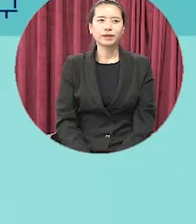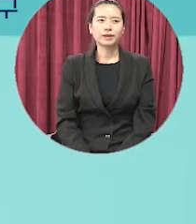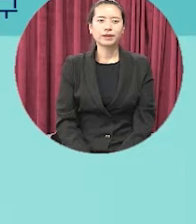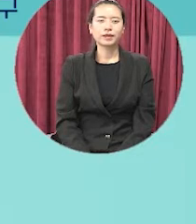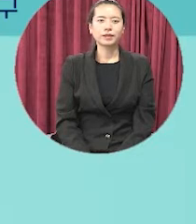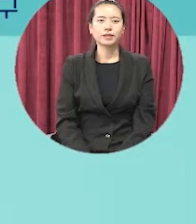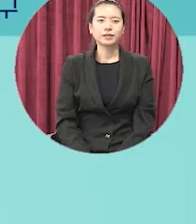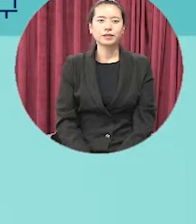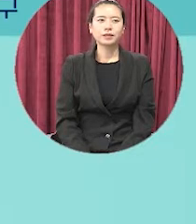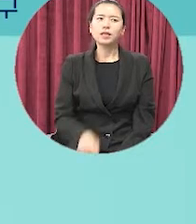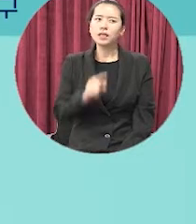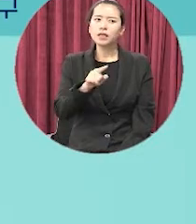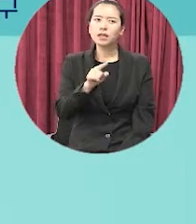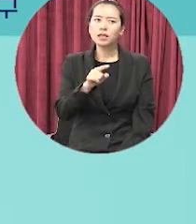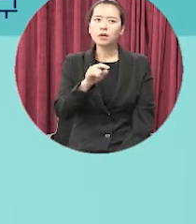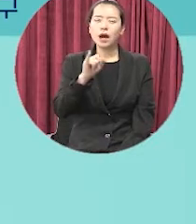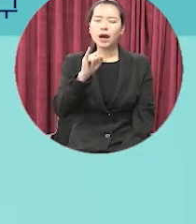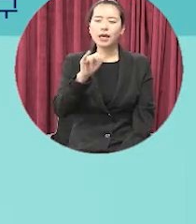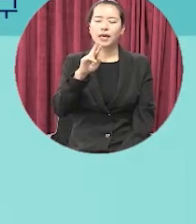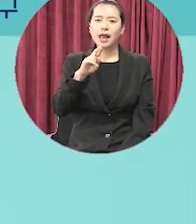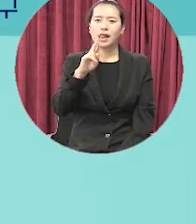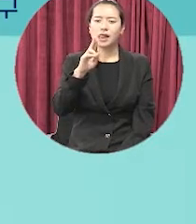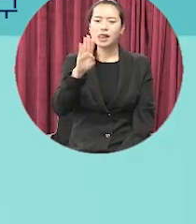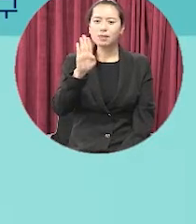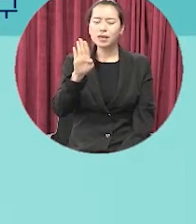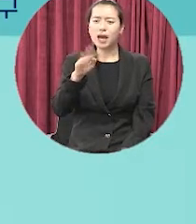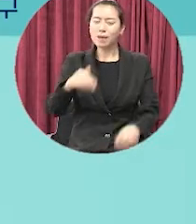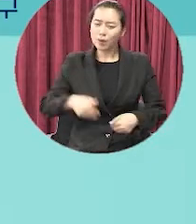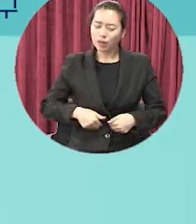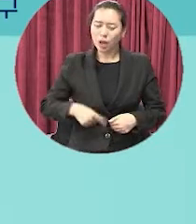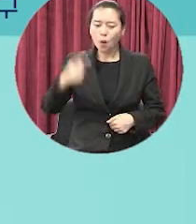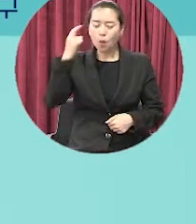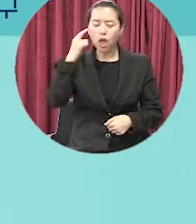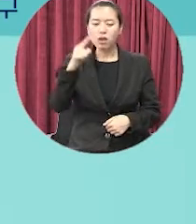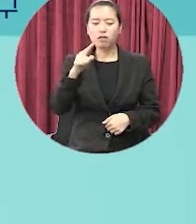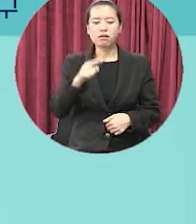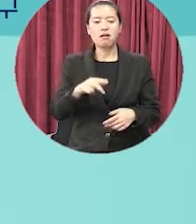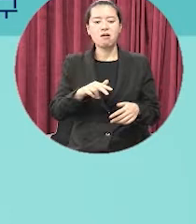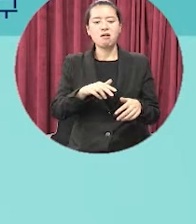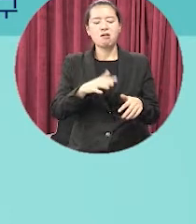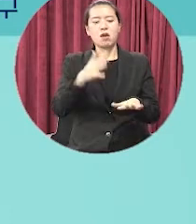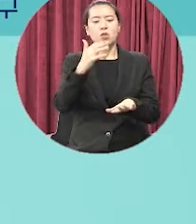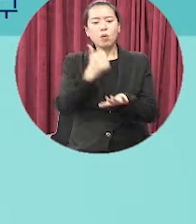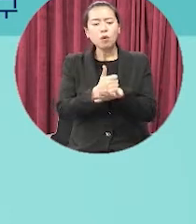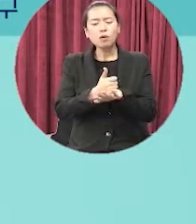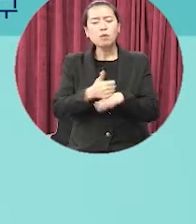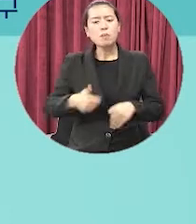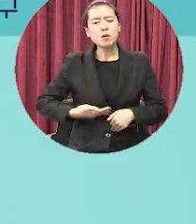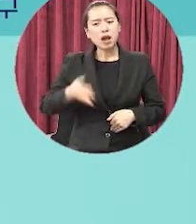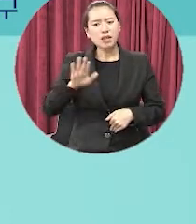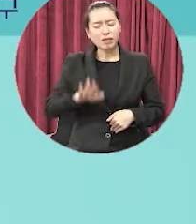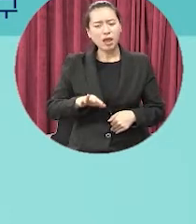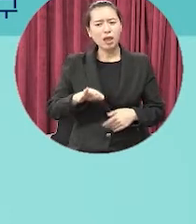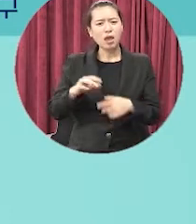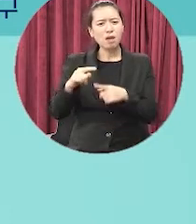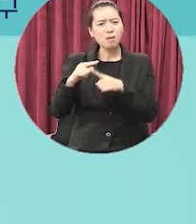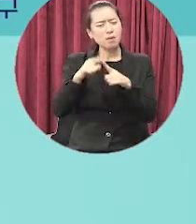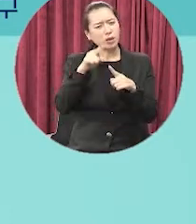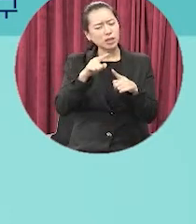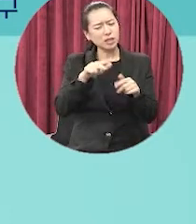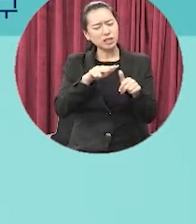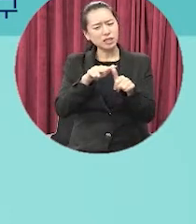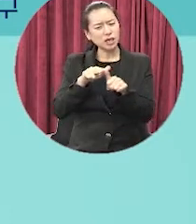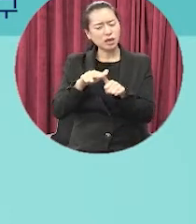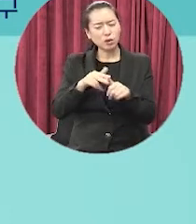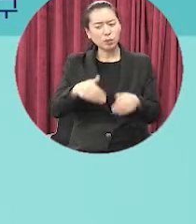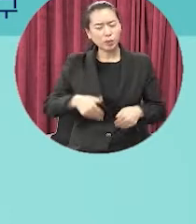필요한지에 대해서 좀 의문이 들었죠 왜냐하면 이 데이터를 직접 우리가 보는것도 아니고 프로그램 폰에서 판결 받지만 보는건데 이게 ii 가 필요한가 이건